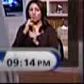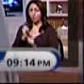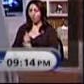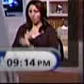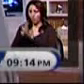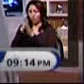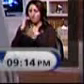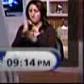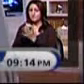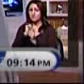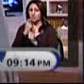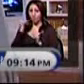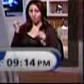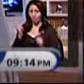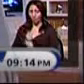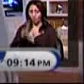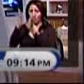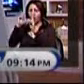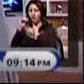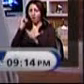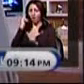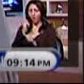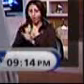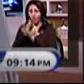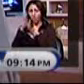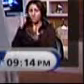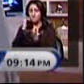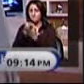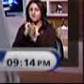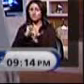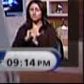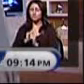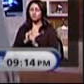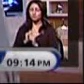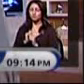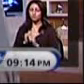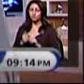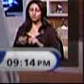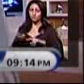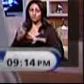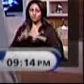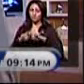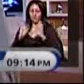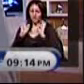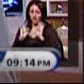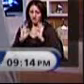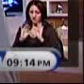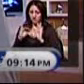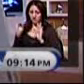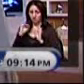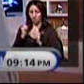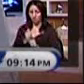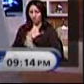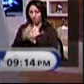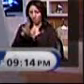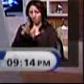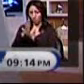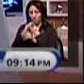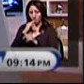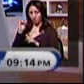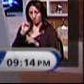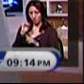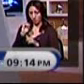ولكن الديمقراطية ايضا لا يوجد فيها رموز، مفيش حاجة اسمها رمز، يعني مفيش في الديمقراطية. اهو ساركوزي شوف